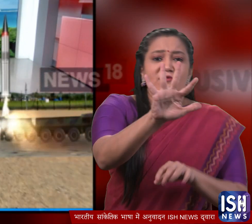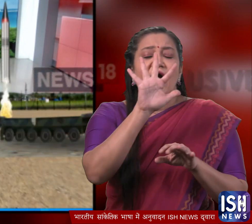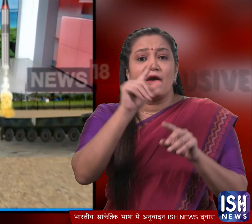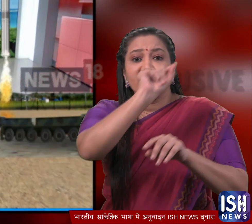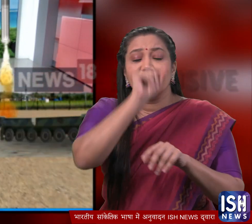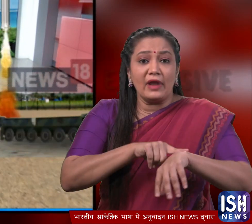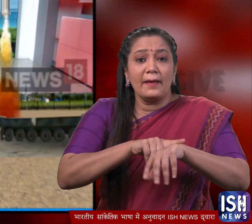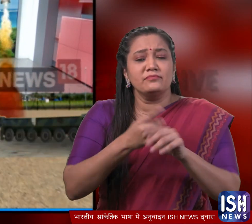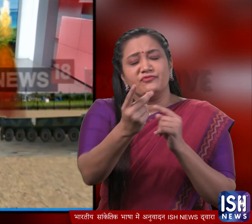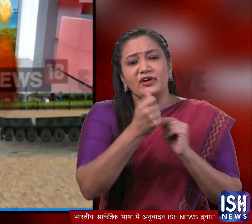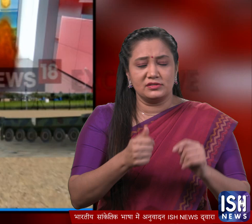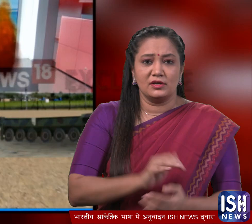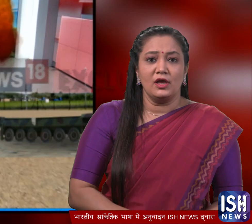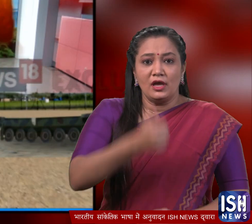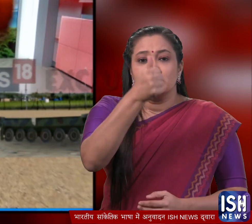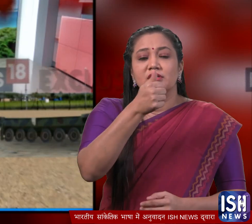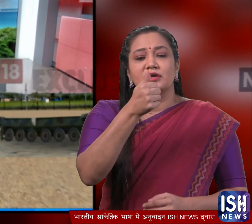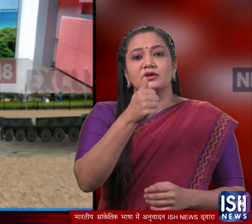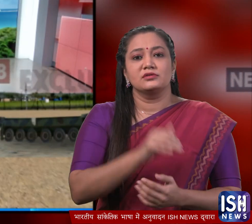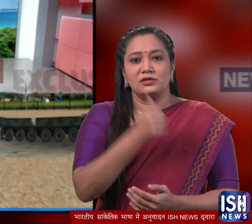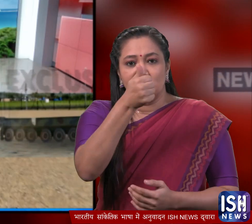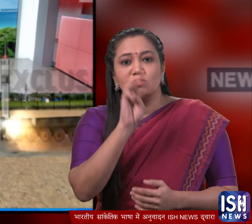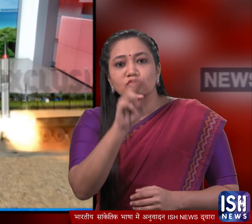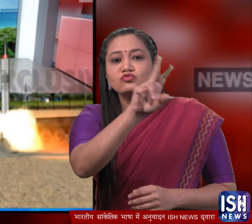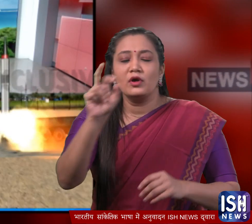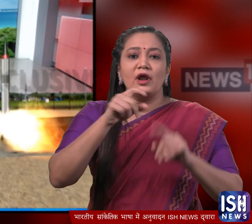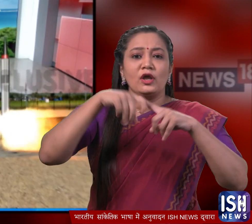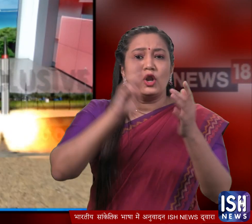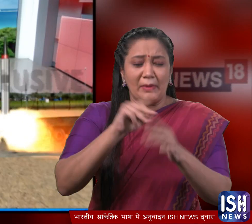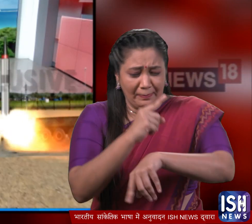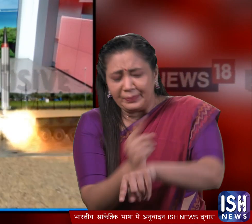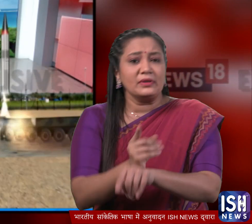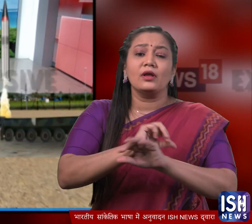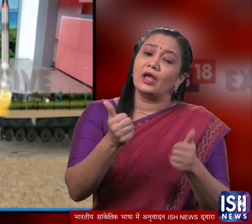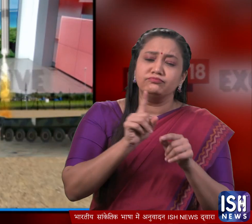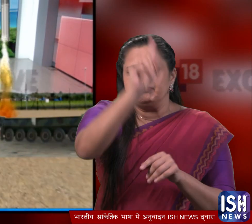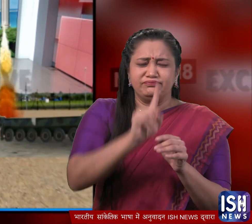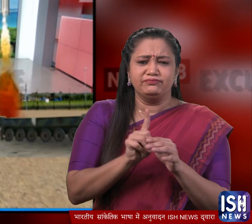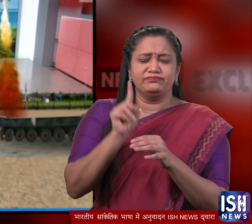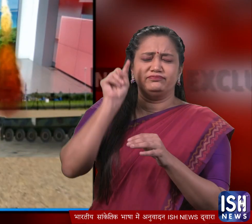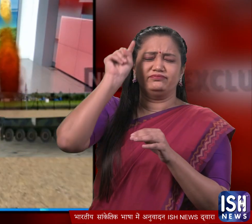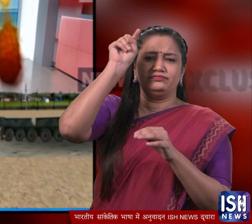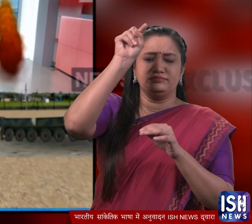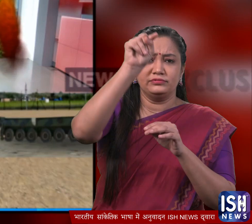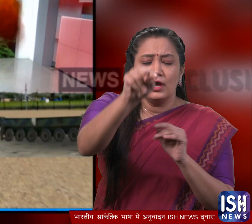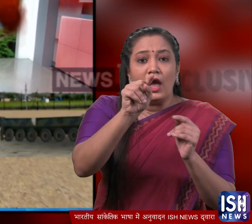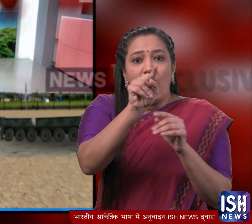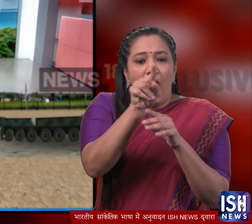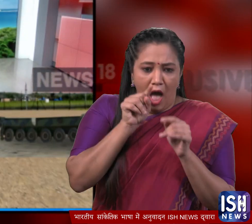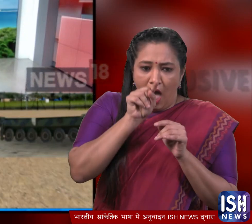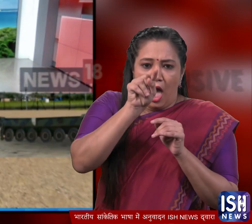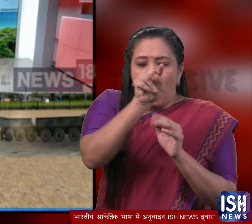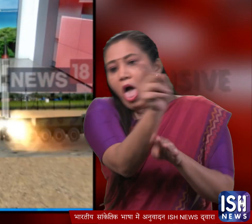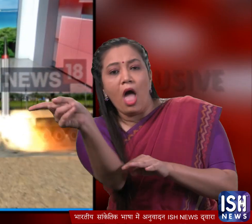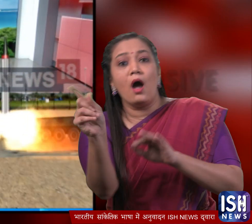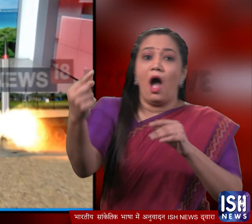उड़ सकती है, मतलब करीब 6200 किलोमीटर प्रति घंटा की रफ्तार पकड़ सकती है, और इतनी तेज रफ्तार से उड़ते हुए ये हवा में अपनी चाल भी बदल